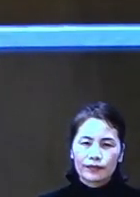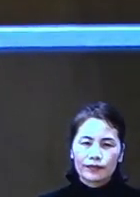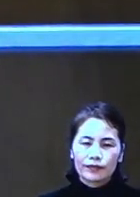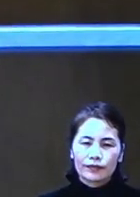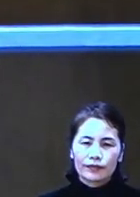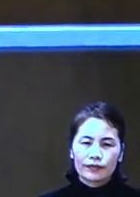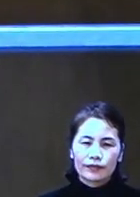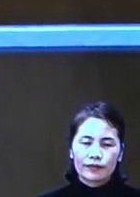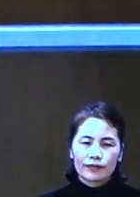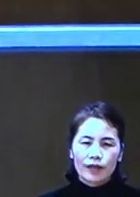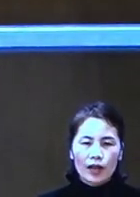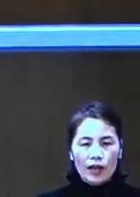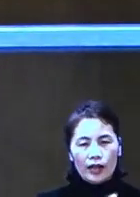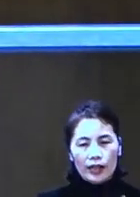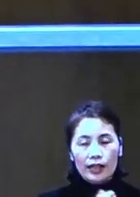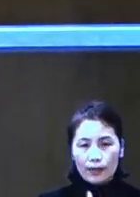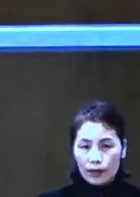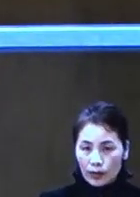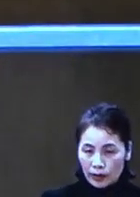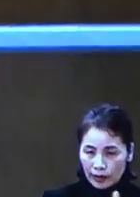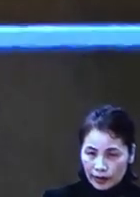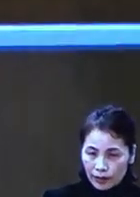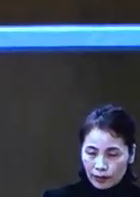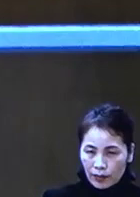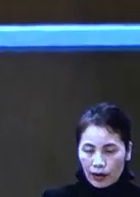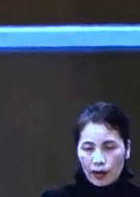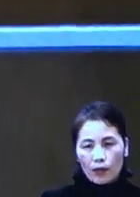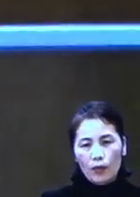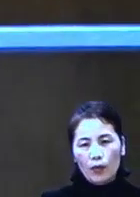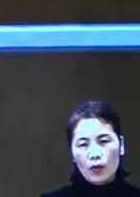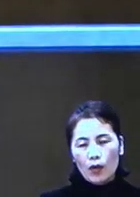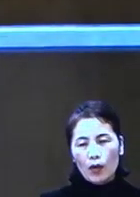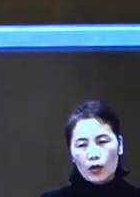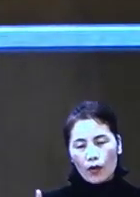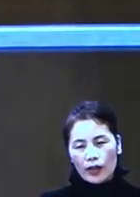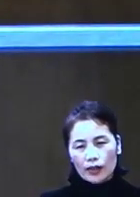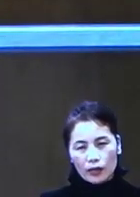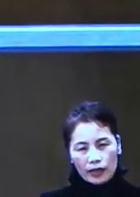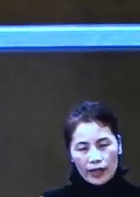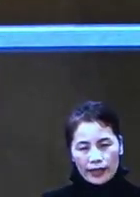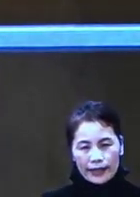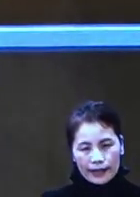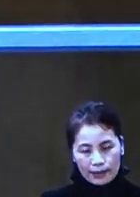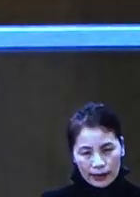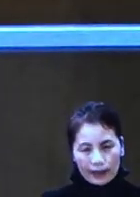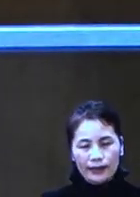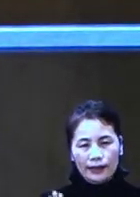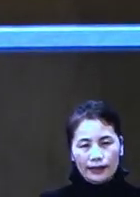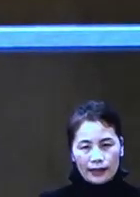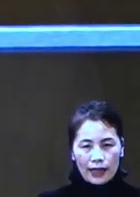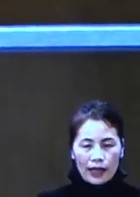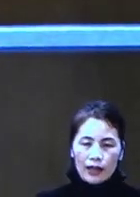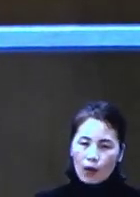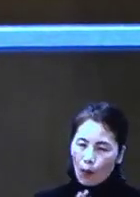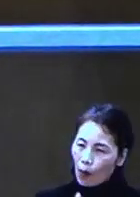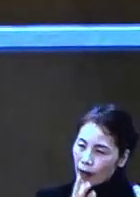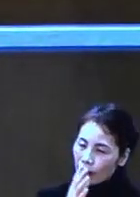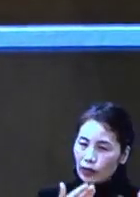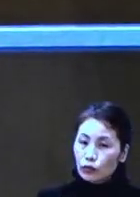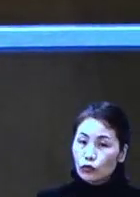김동연 지사 역시 저는 환영할 줄 알았습니다. 하지만 김동연 지사는